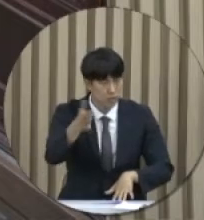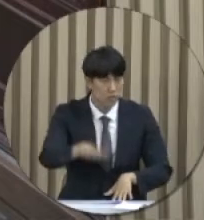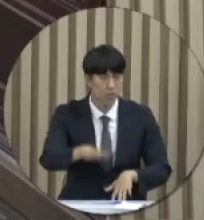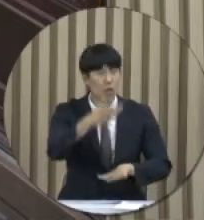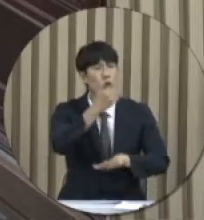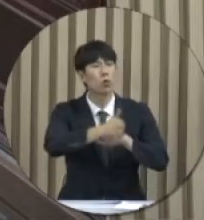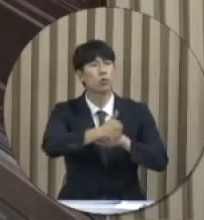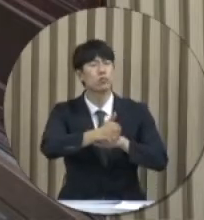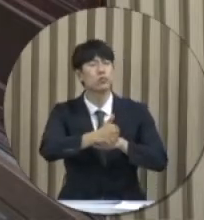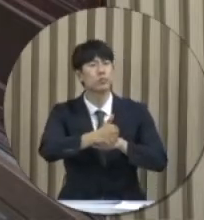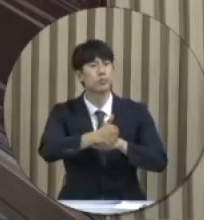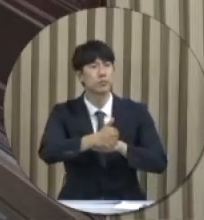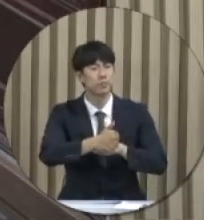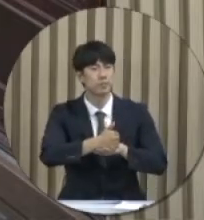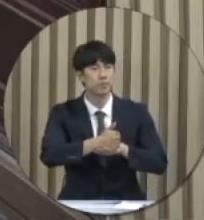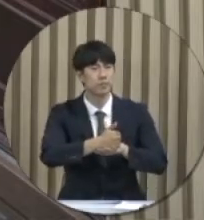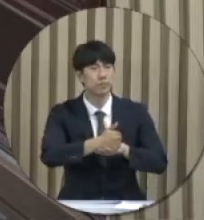결국은